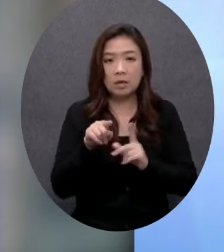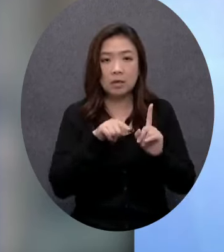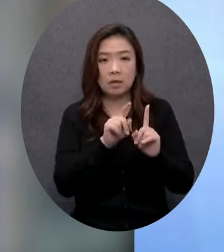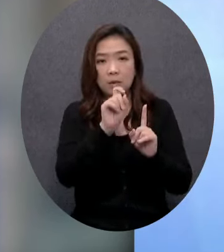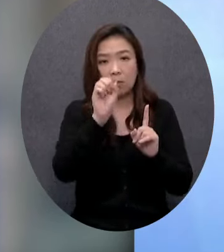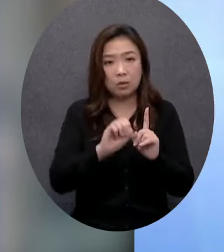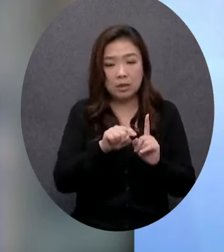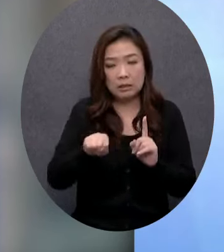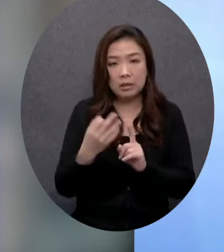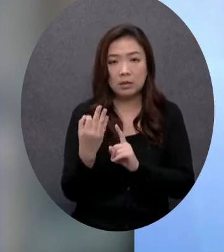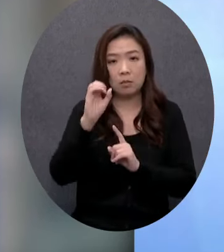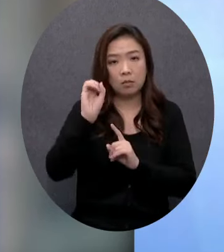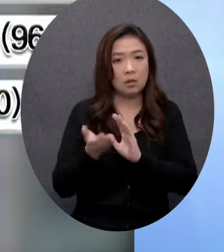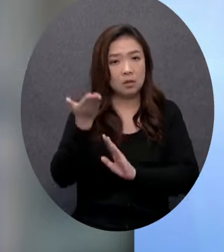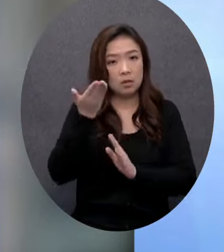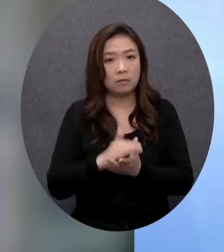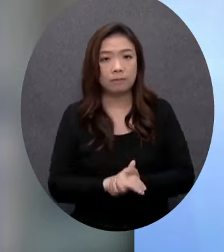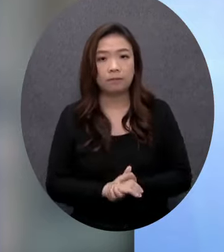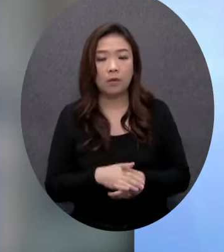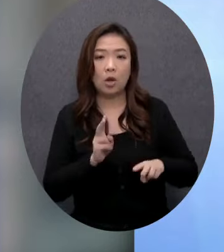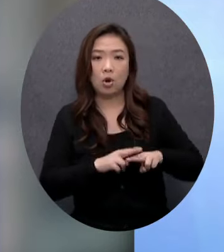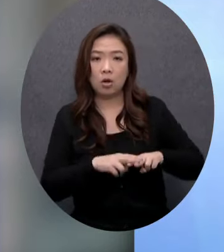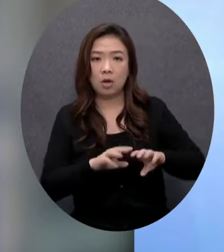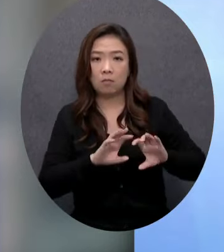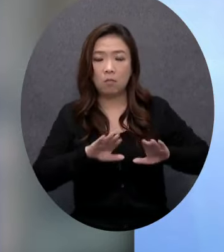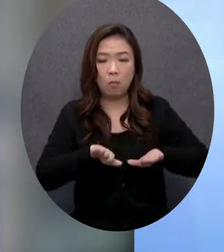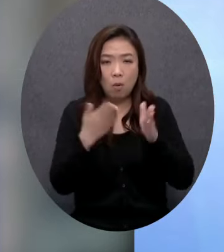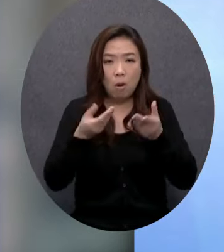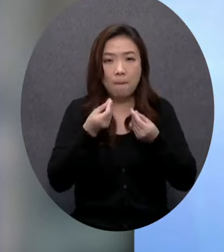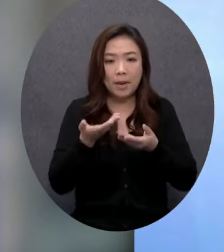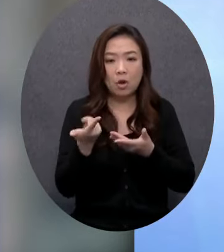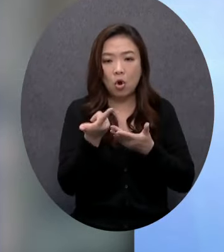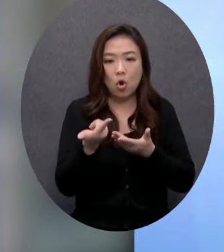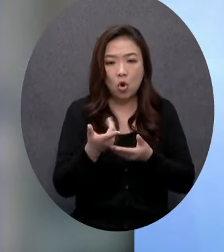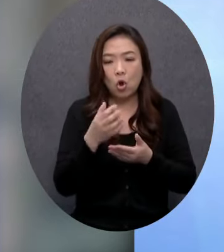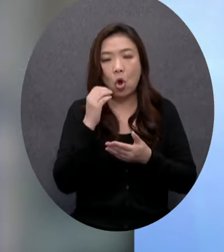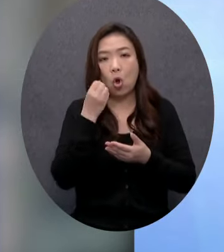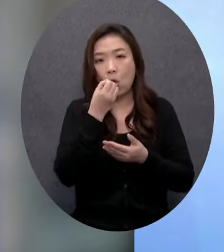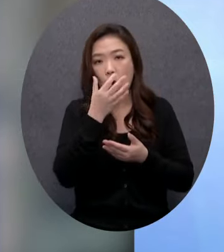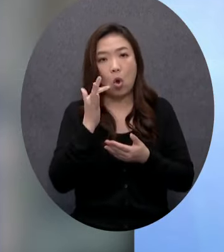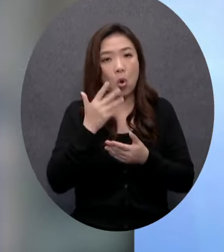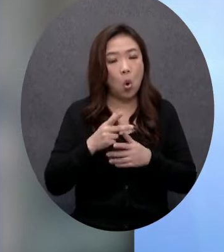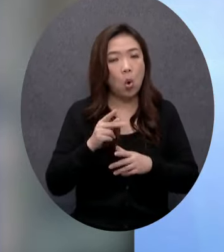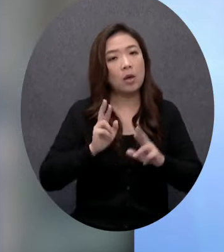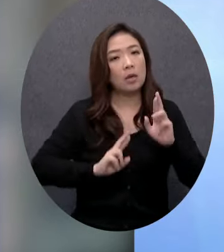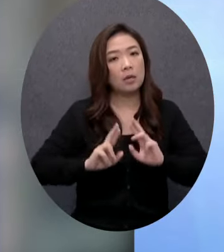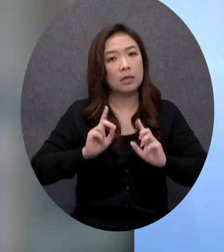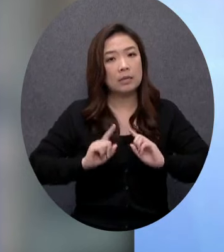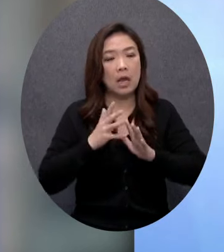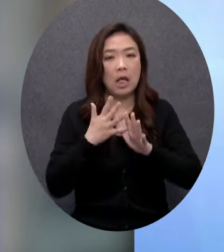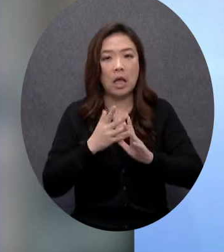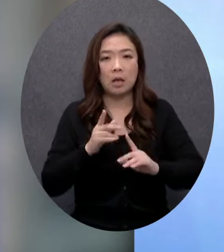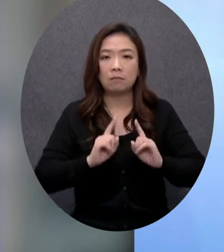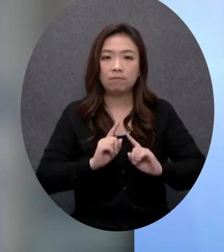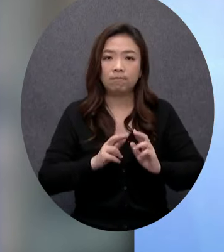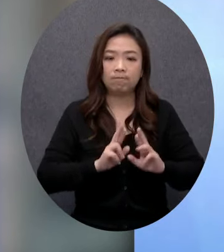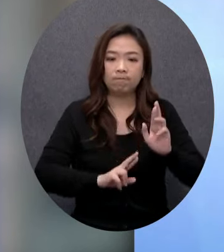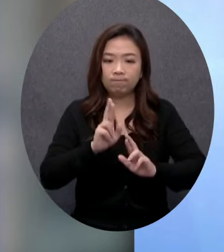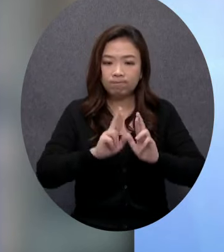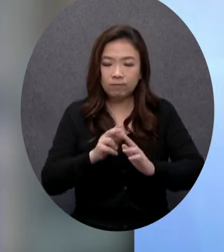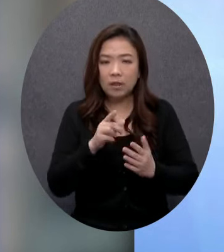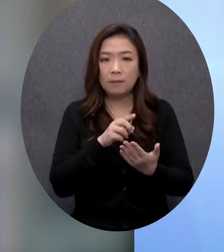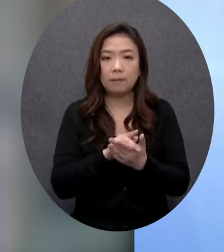到超过3%。内地当局开放更多赴港澳自由行城市，多只地产、收租、零售股